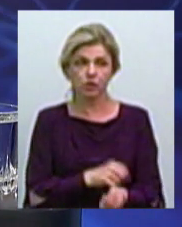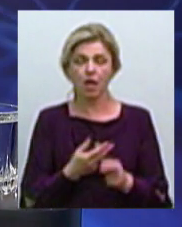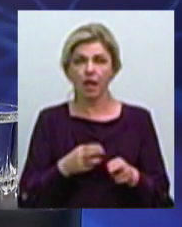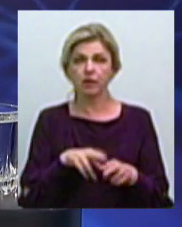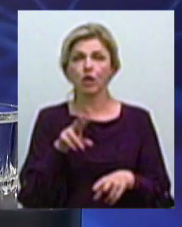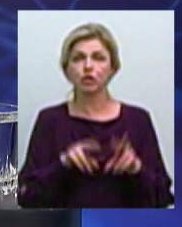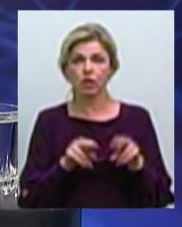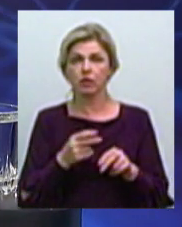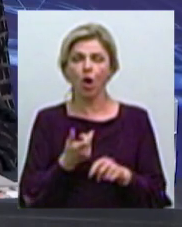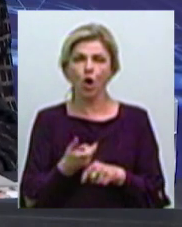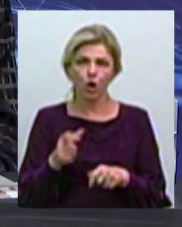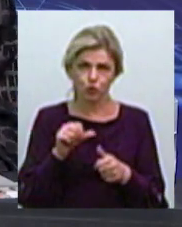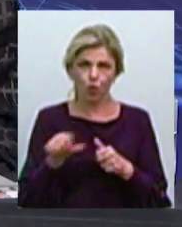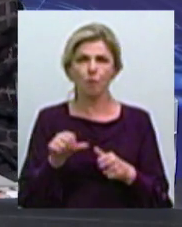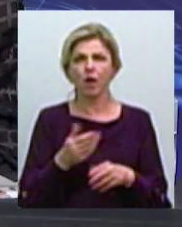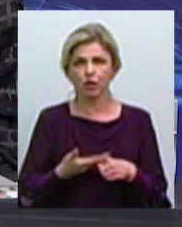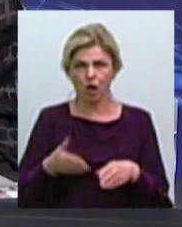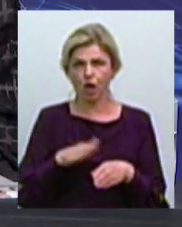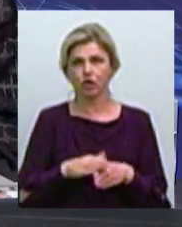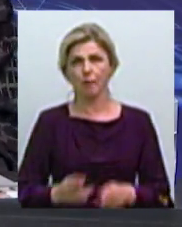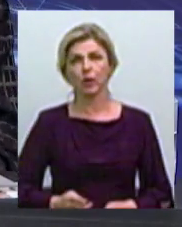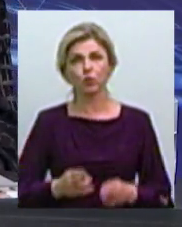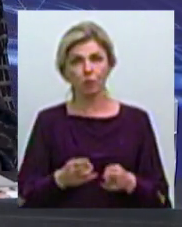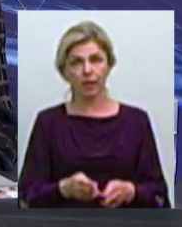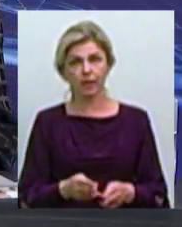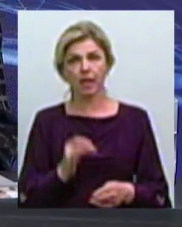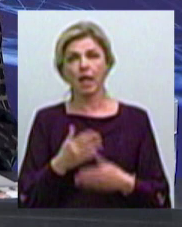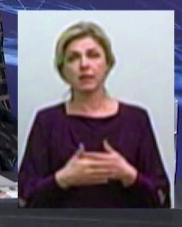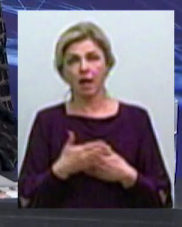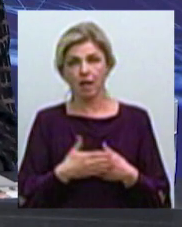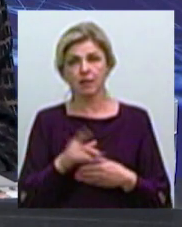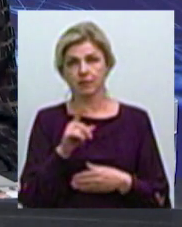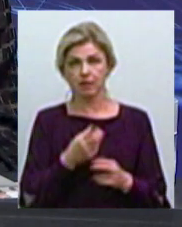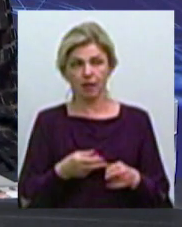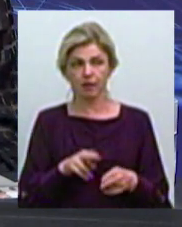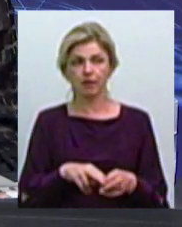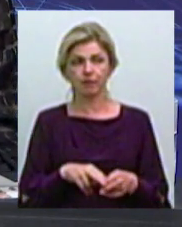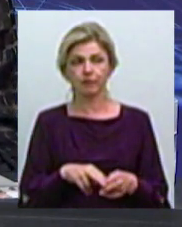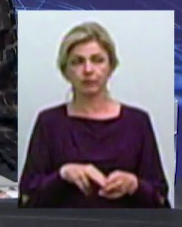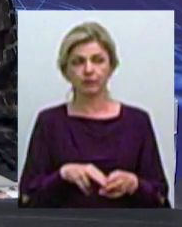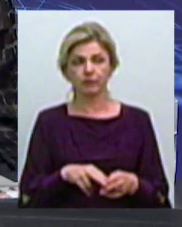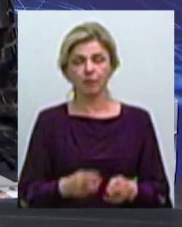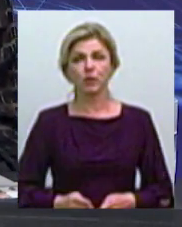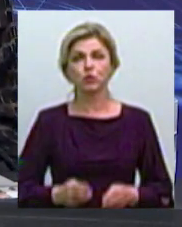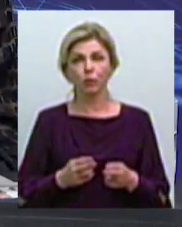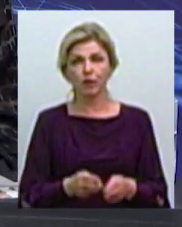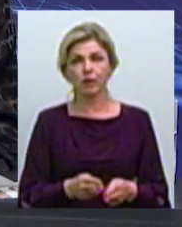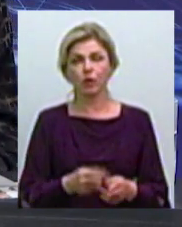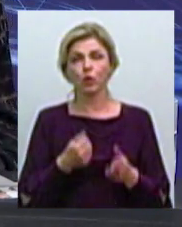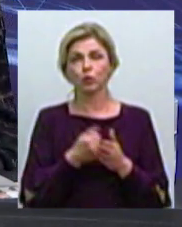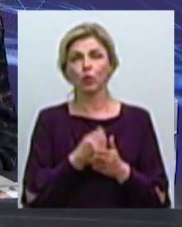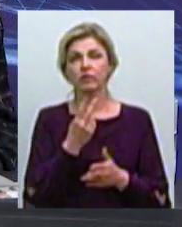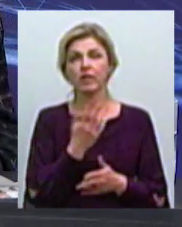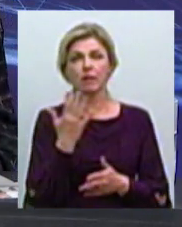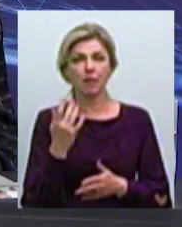считается у них особо тяжким преступлением. И наказание за это преступление предусматривает до 25